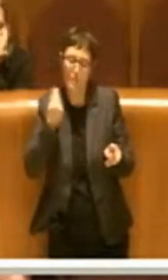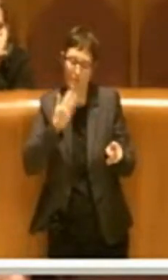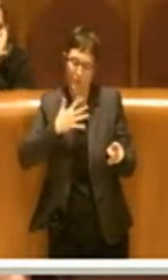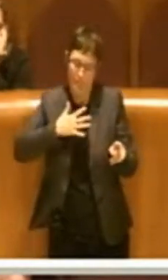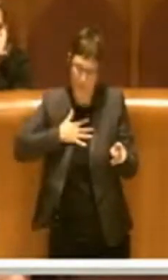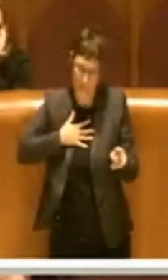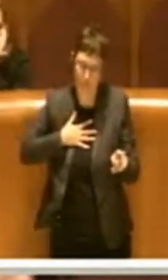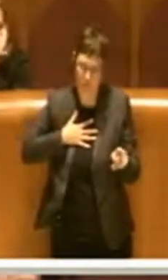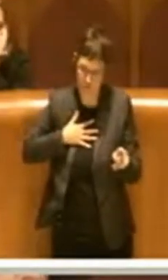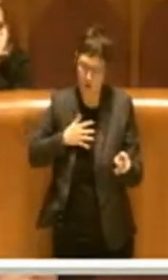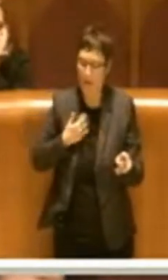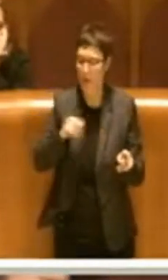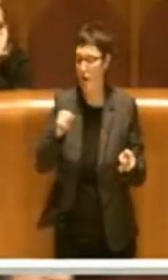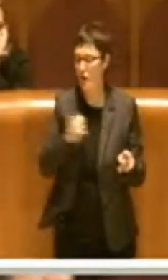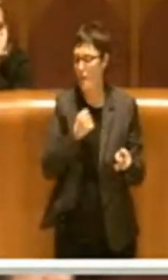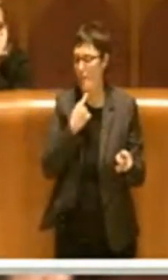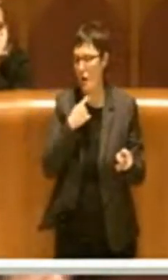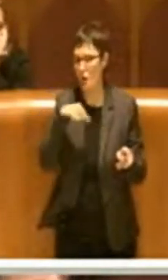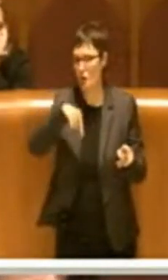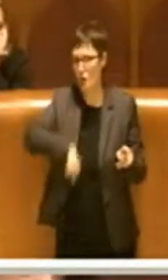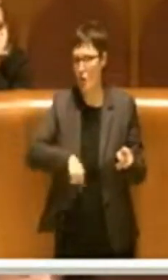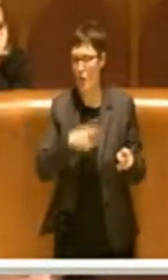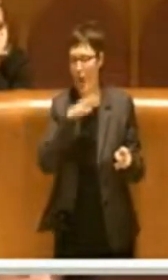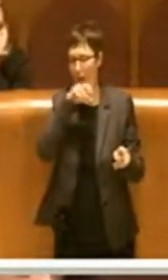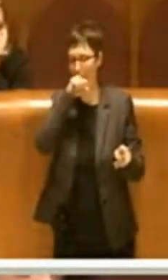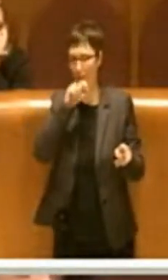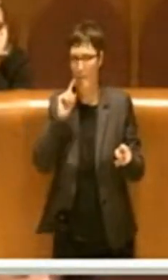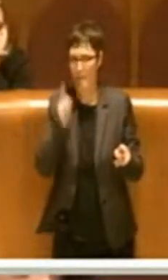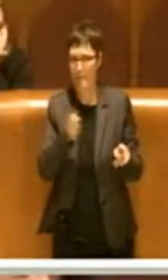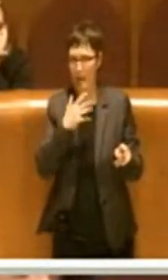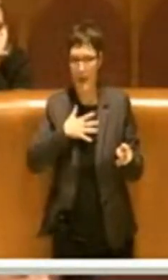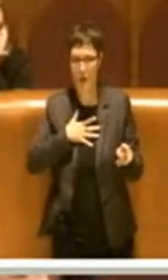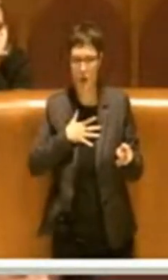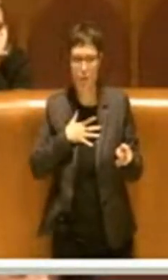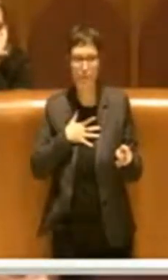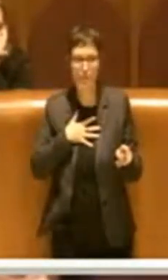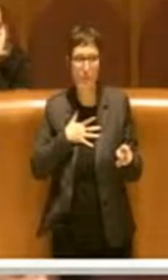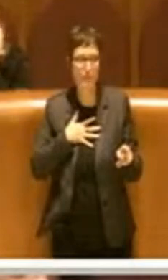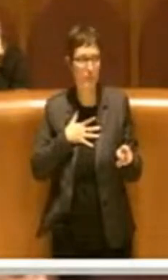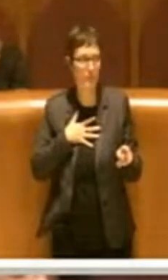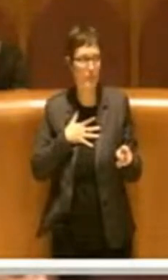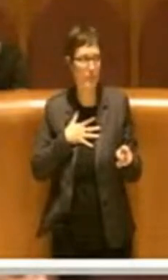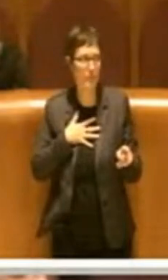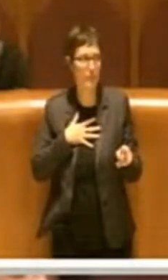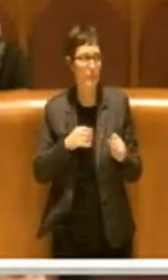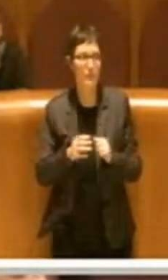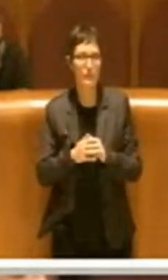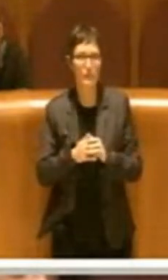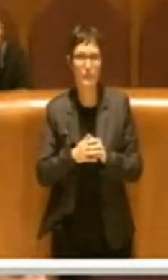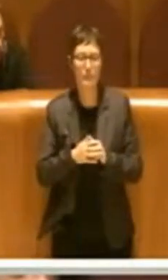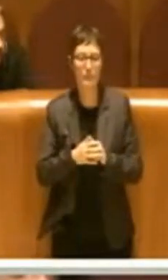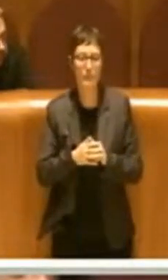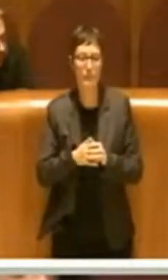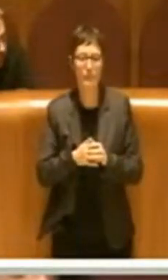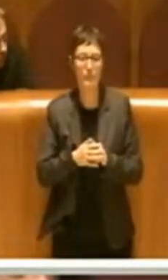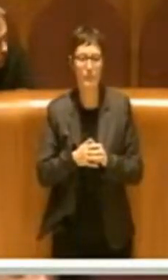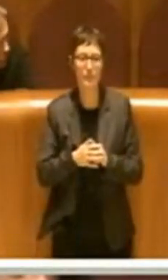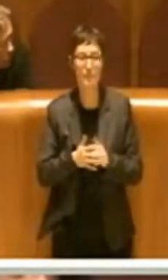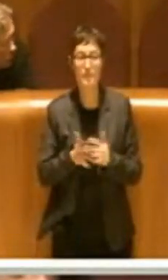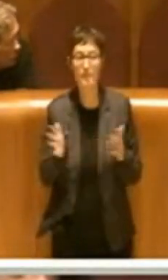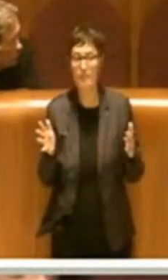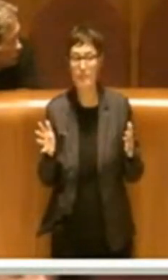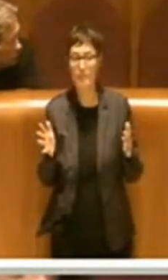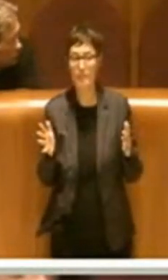voglio dire perché non posso dirla qui. Non mi sembra la cosa più opportuna.